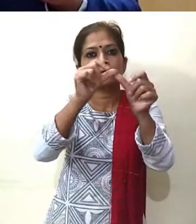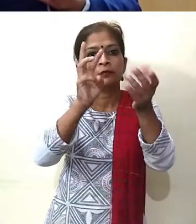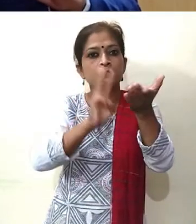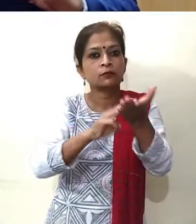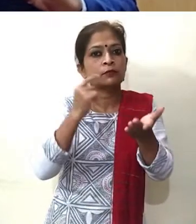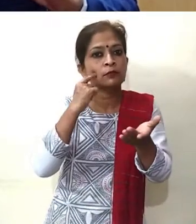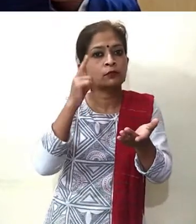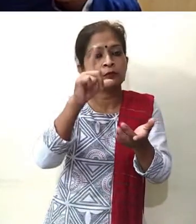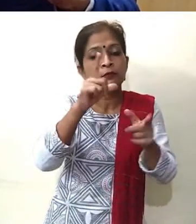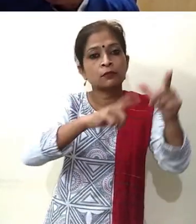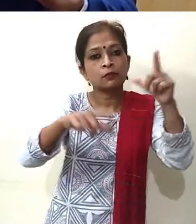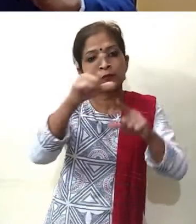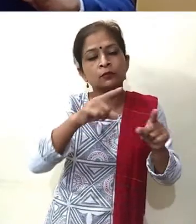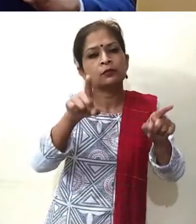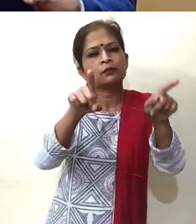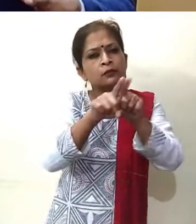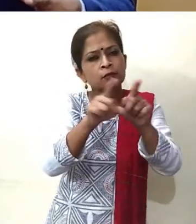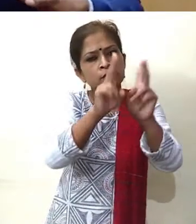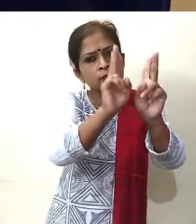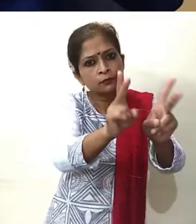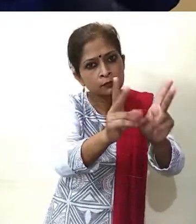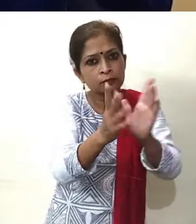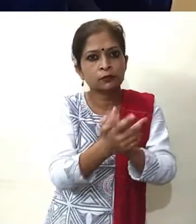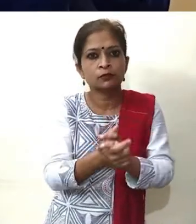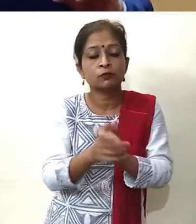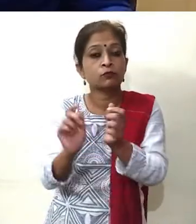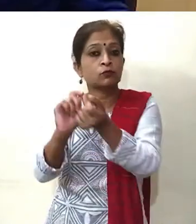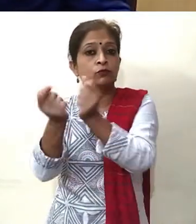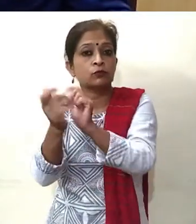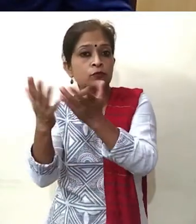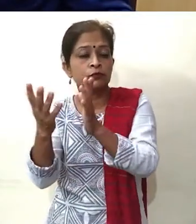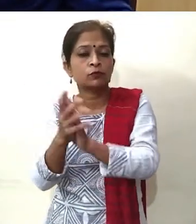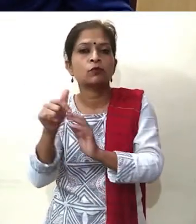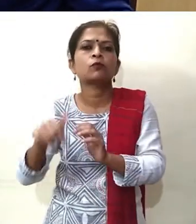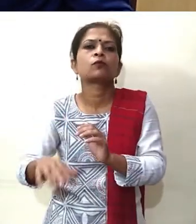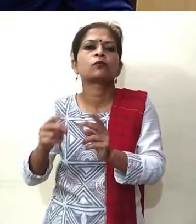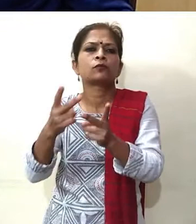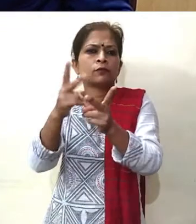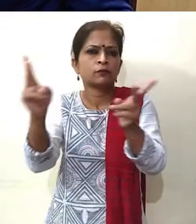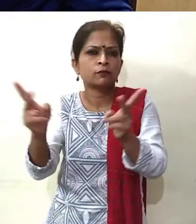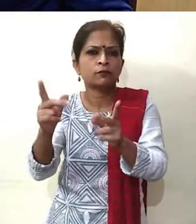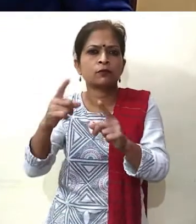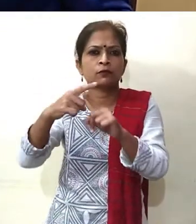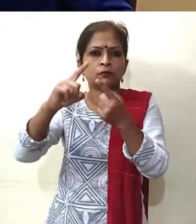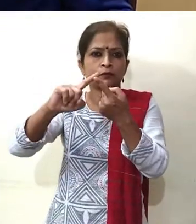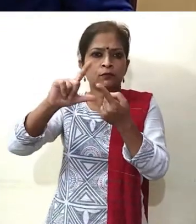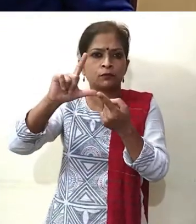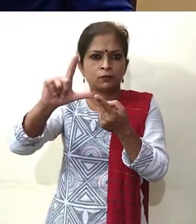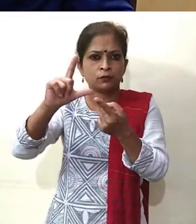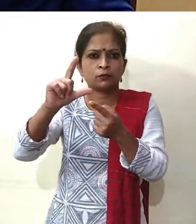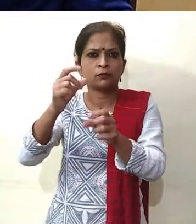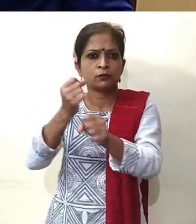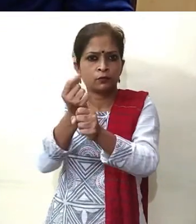थी वैसी रिस्टोर आउट कर दी गई है। बाकी तेलुगु, कन्नड़,